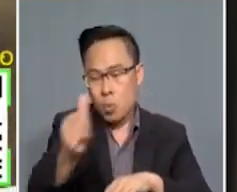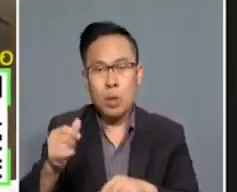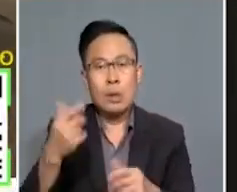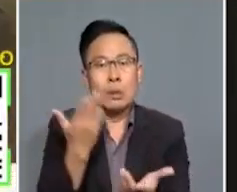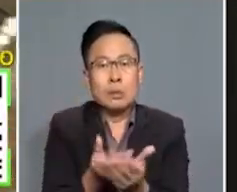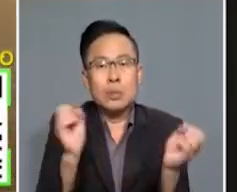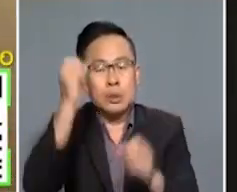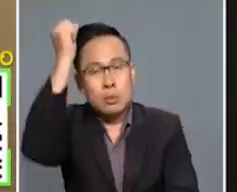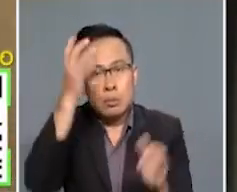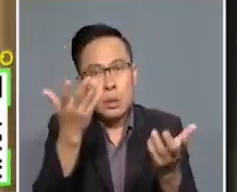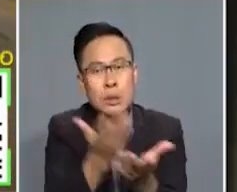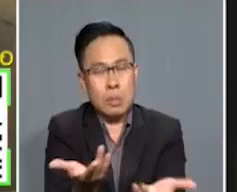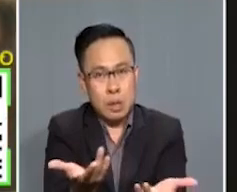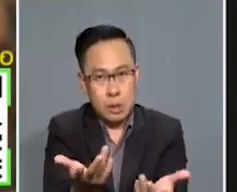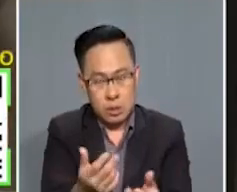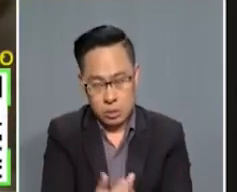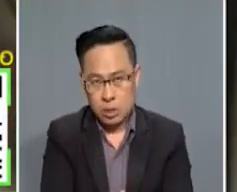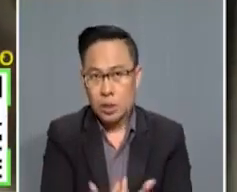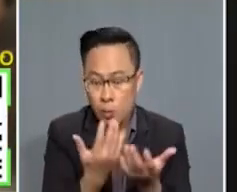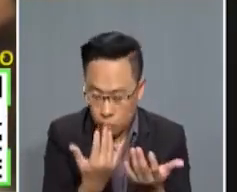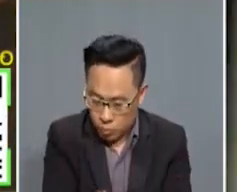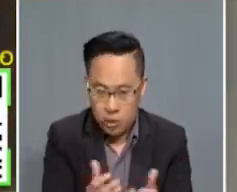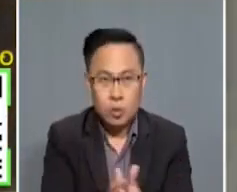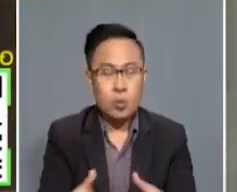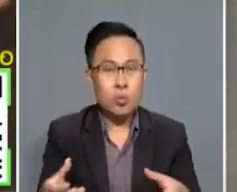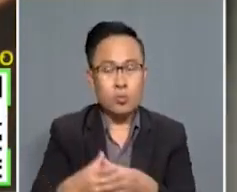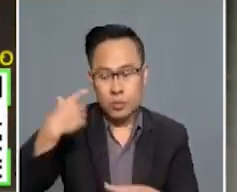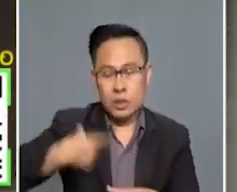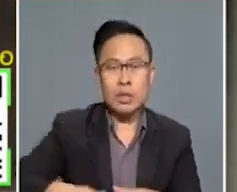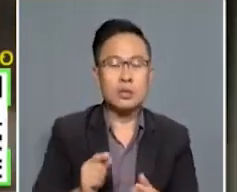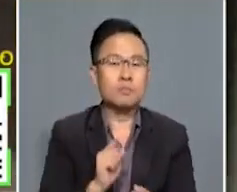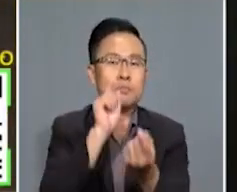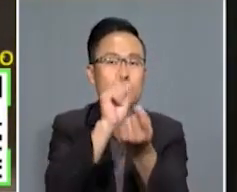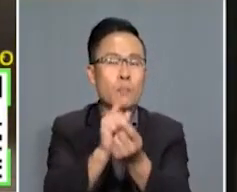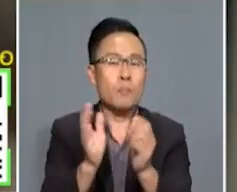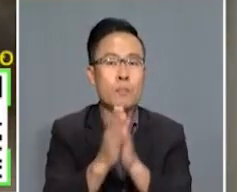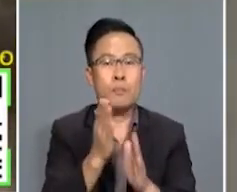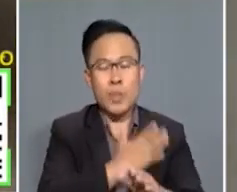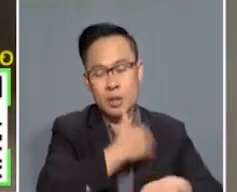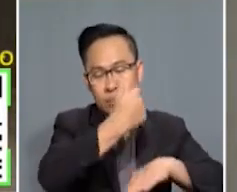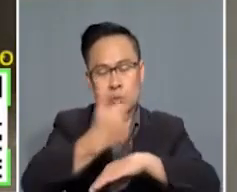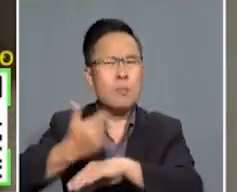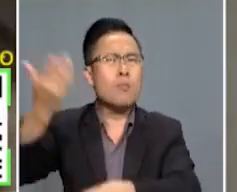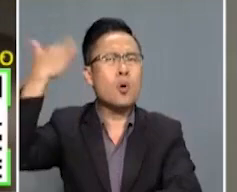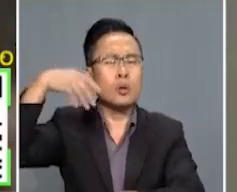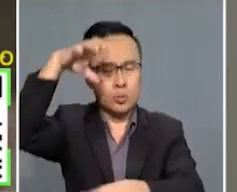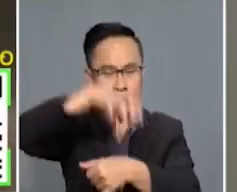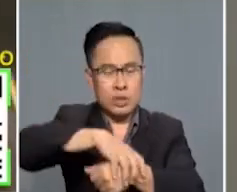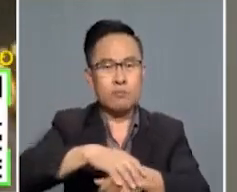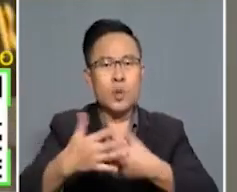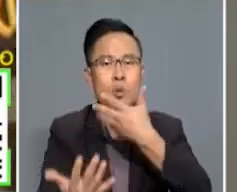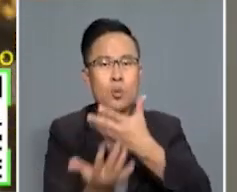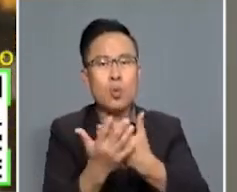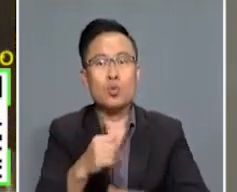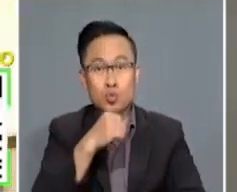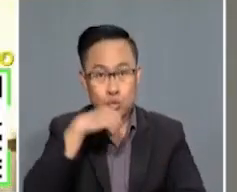องพระพุทธศาสนาก็จะเดินทางไปเยี่ยมอดีตพระผู้ใหญ่5รูปที่เรือนจำกรุงเทพด้วยค่ะเพื่อสอบถามว่ามีความต้องการให้ฟ้องร้